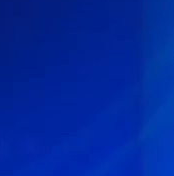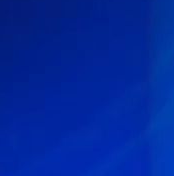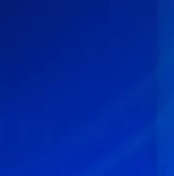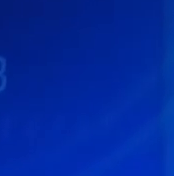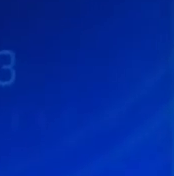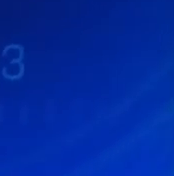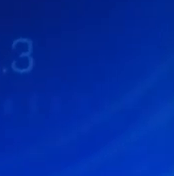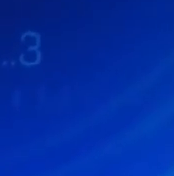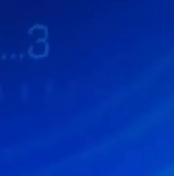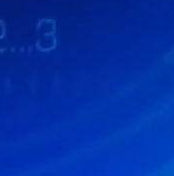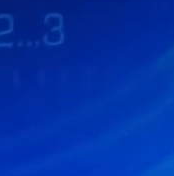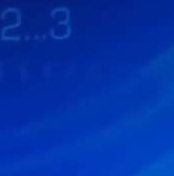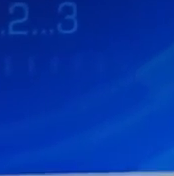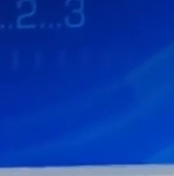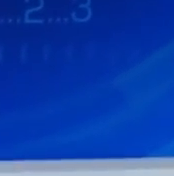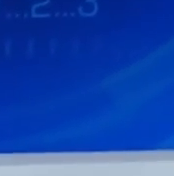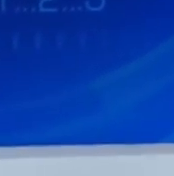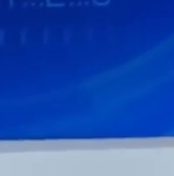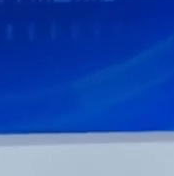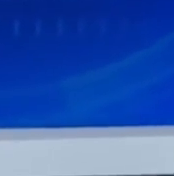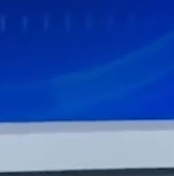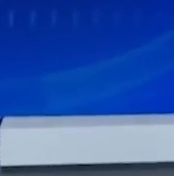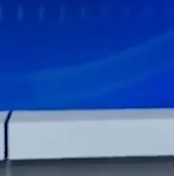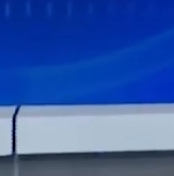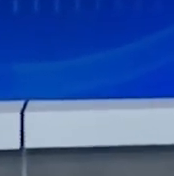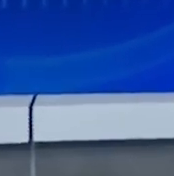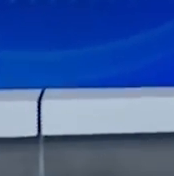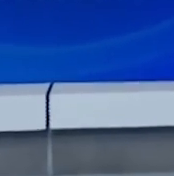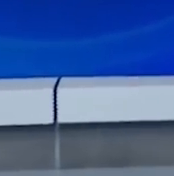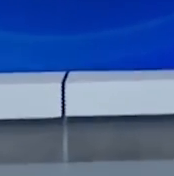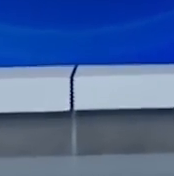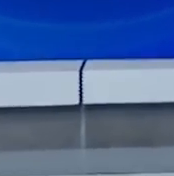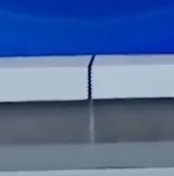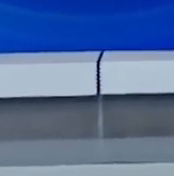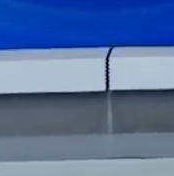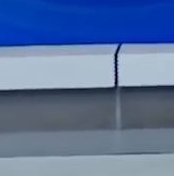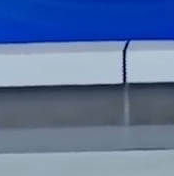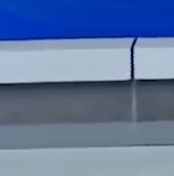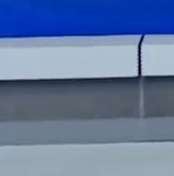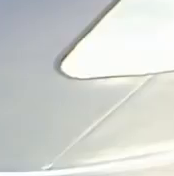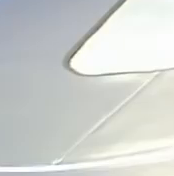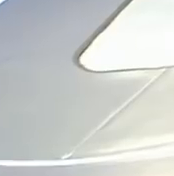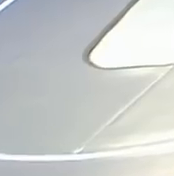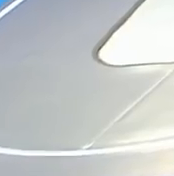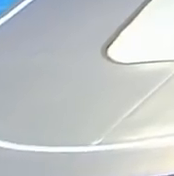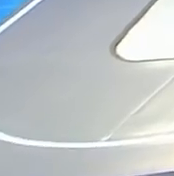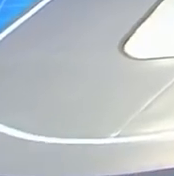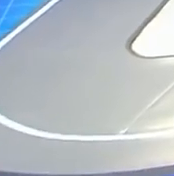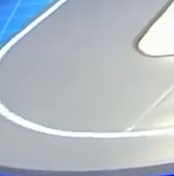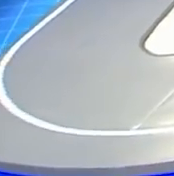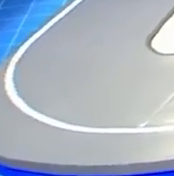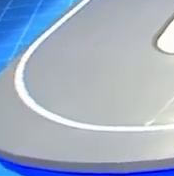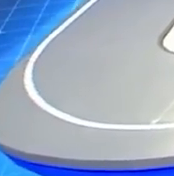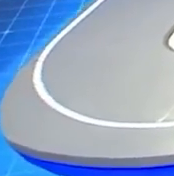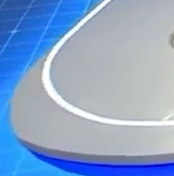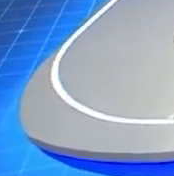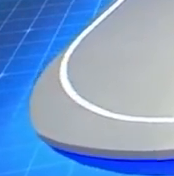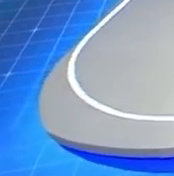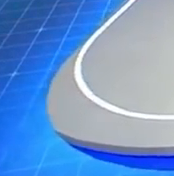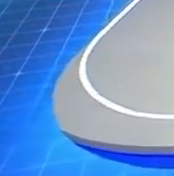Arcangel. Hanggang bukas, para sa Pilipino, sama-sama tayong magiging saksi.